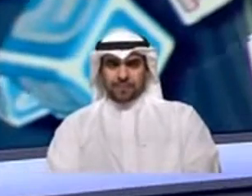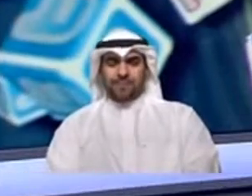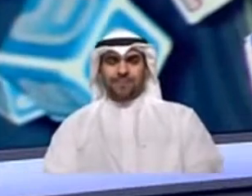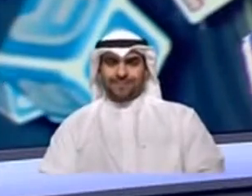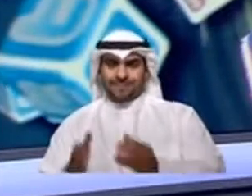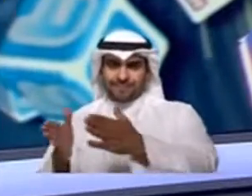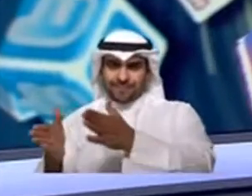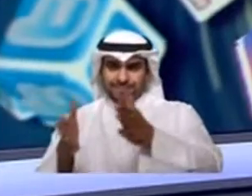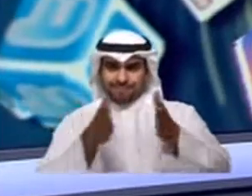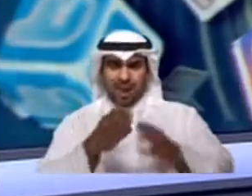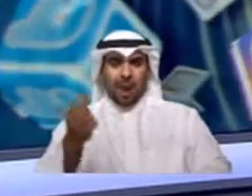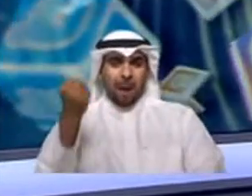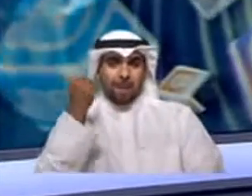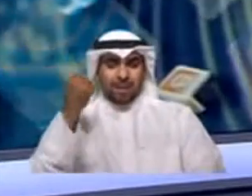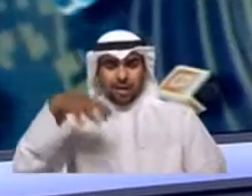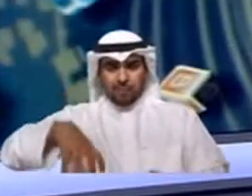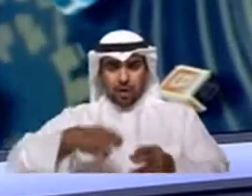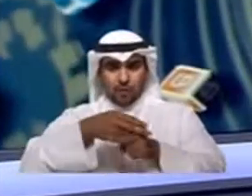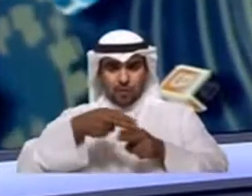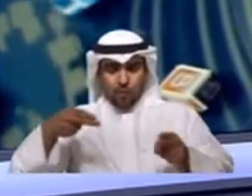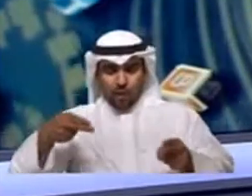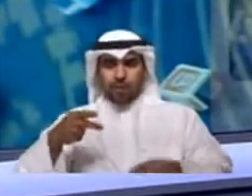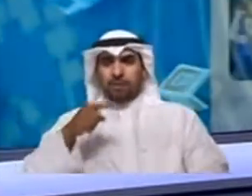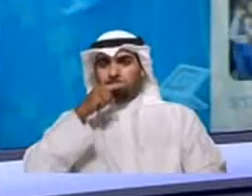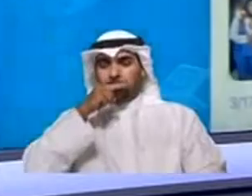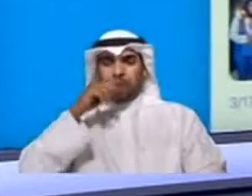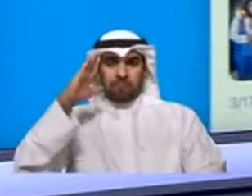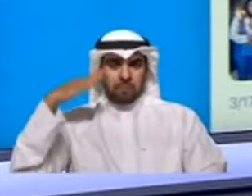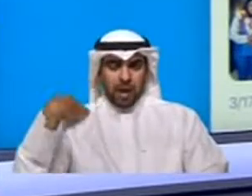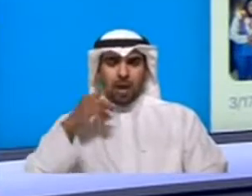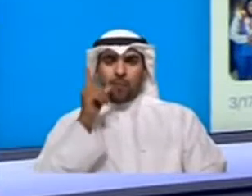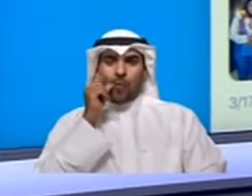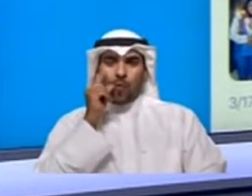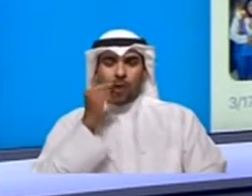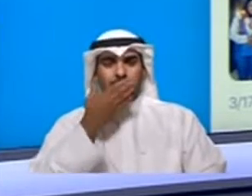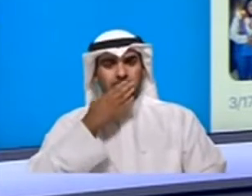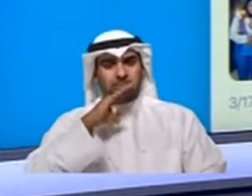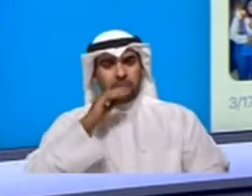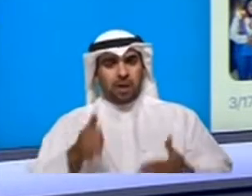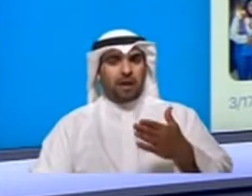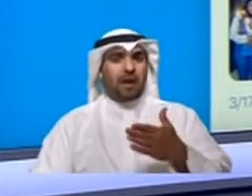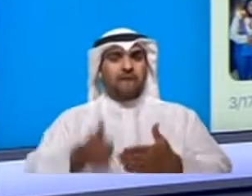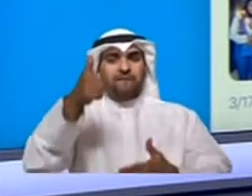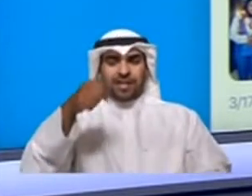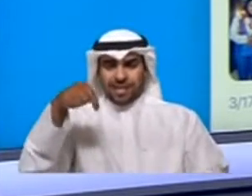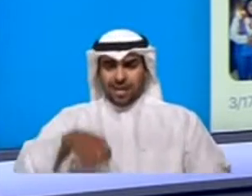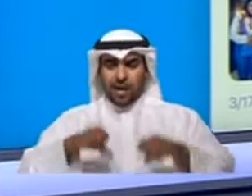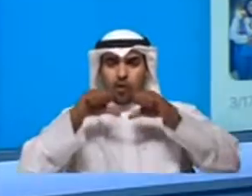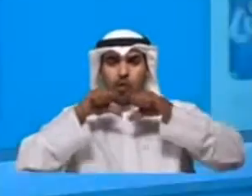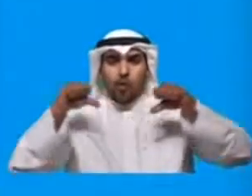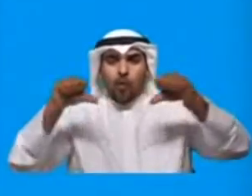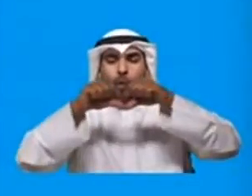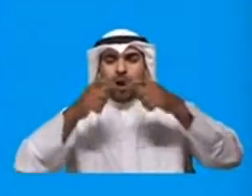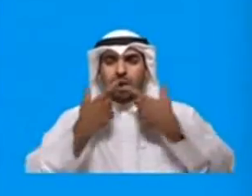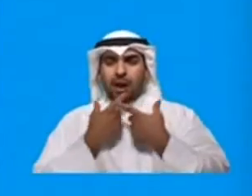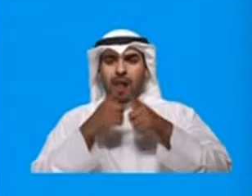أبطال وبطلات الكويت من إنجاز إلى إنجاز ومن تألق إلى آخر، حيث تداولت وكالات الأخبار الإلكترونية صوراً